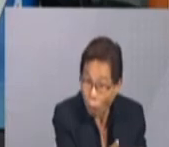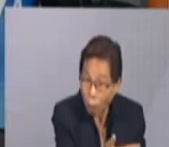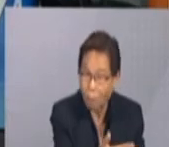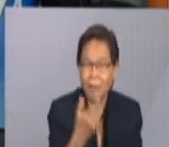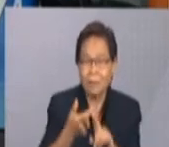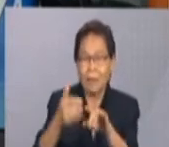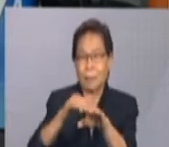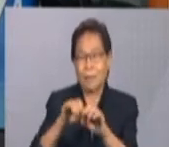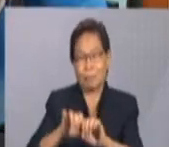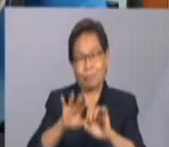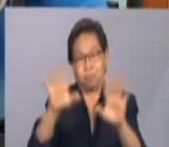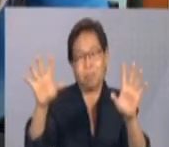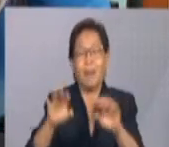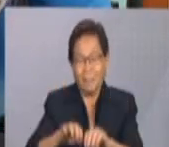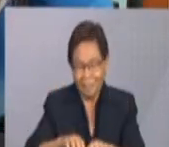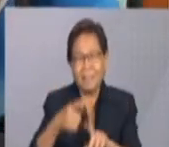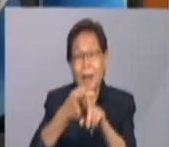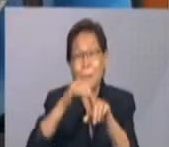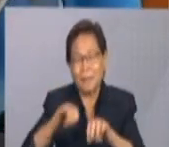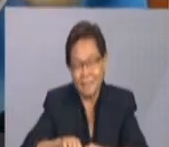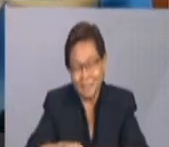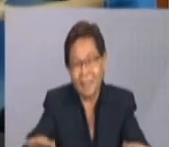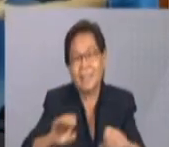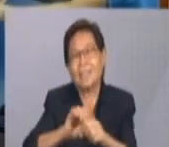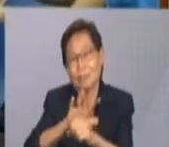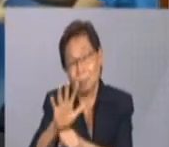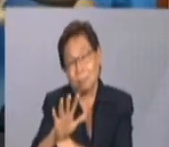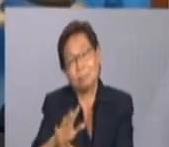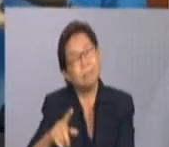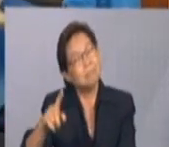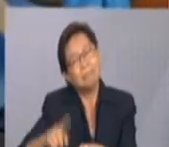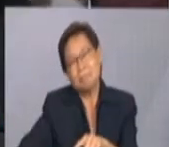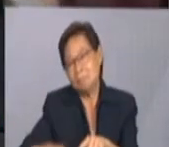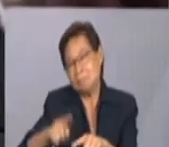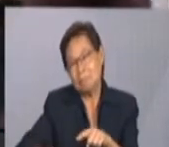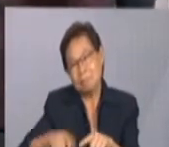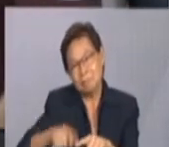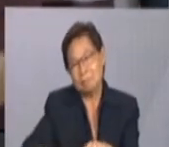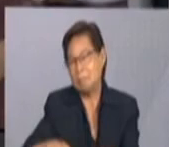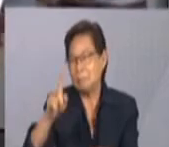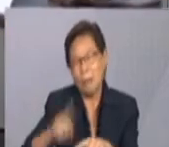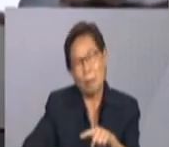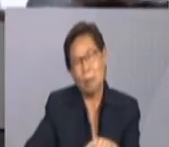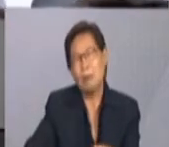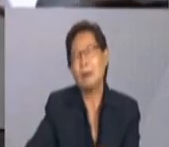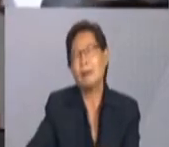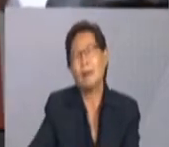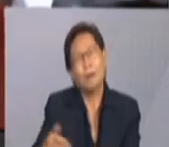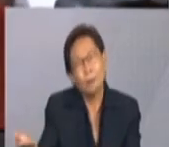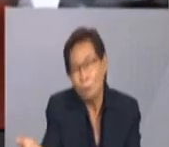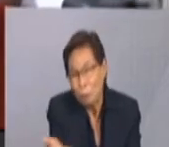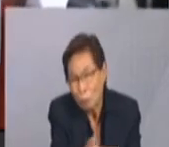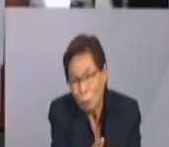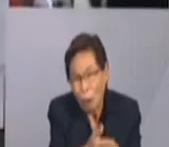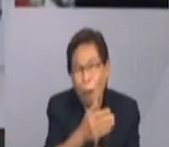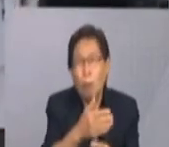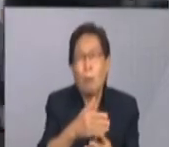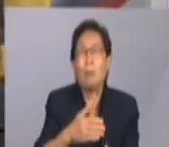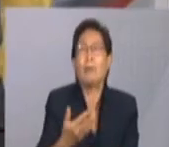komik Hai mustahillah saudara-saudari boleh bekurung dalam rumah untuk selama-lamanya